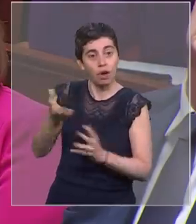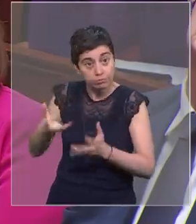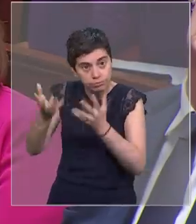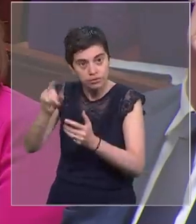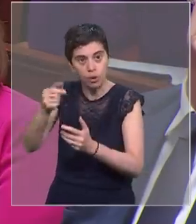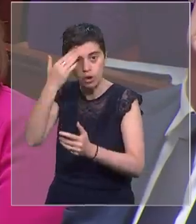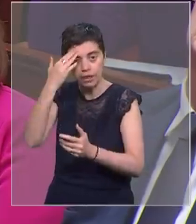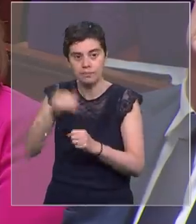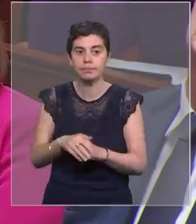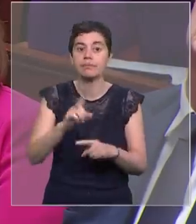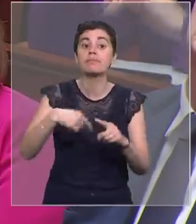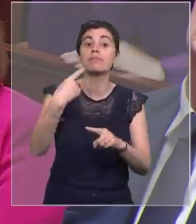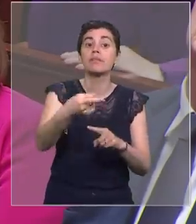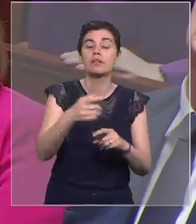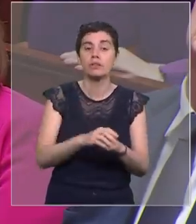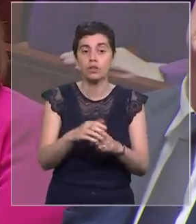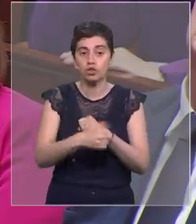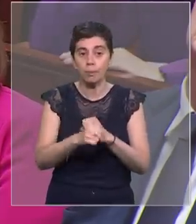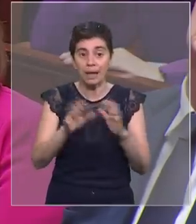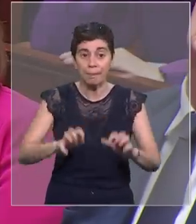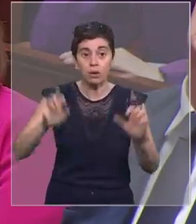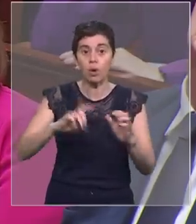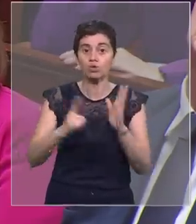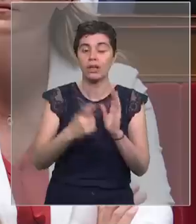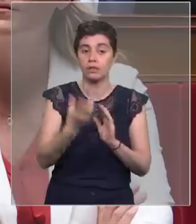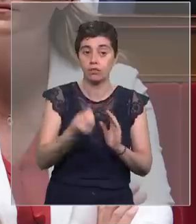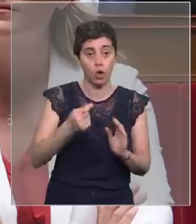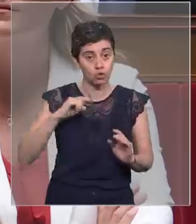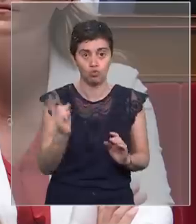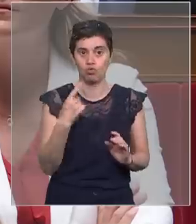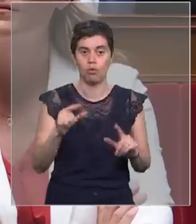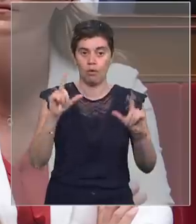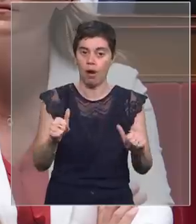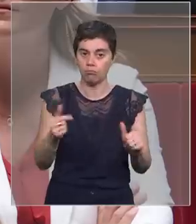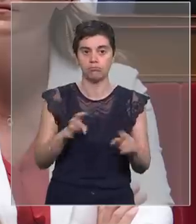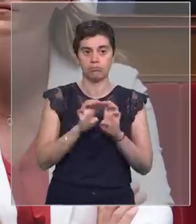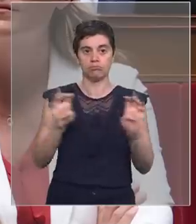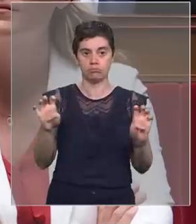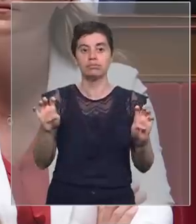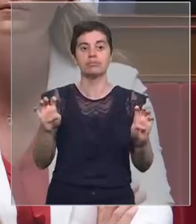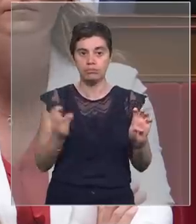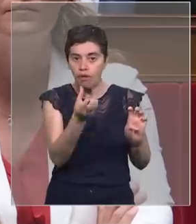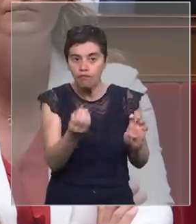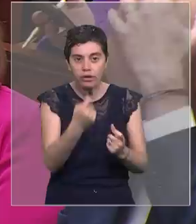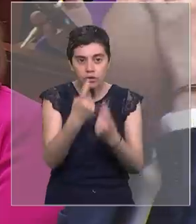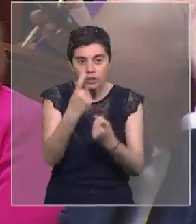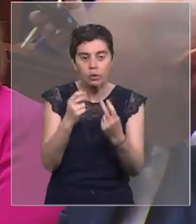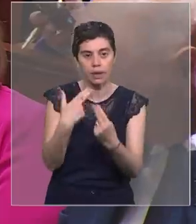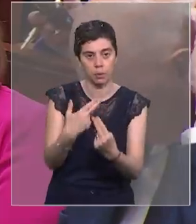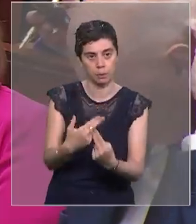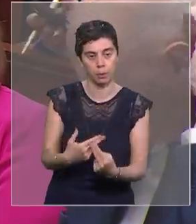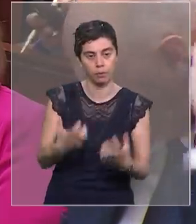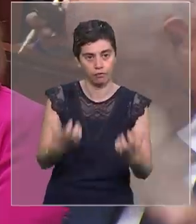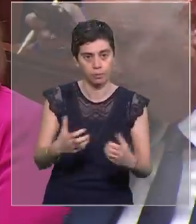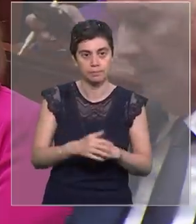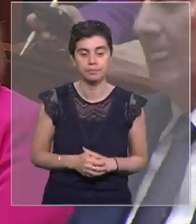réunira le Parlement des enfants et je suis sûre que nous serons tous au banc pour répondre aux questions au gouvernement des enfants. Nous serons tous très présents sur cette action